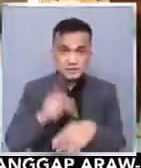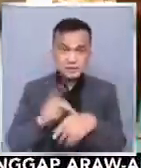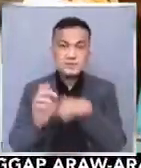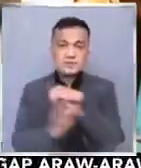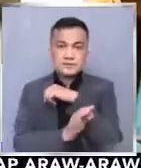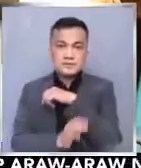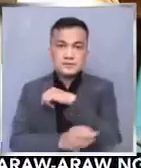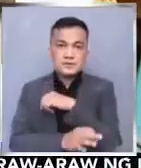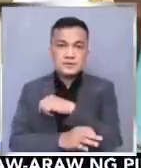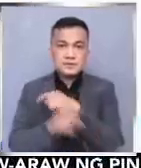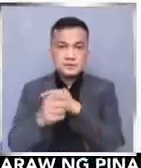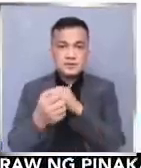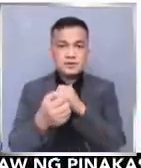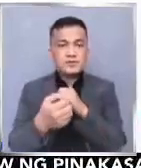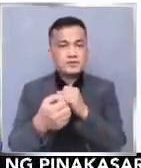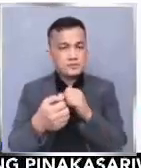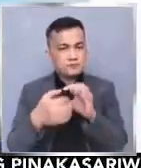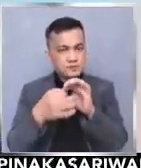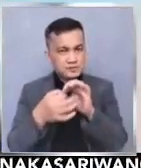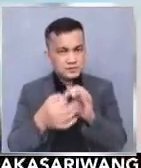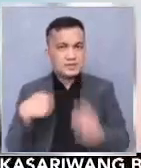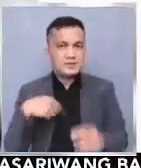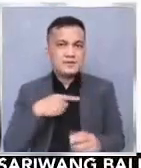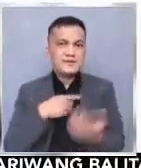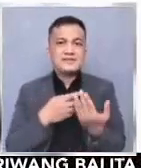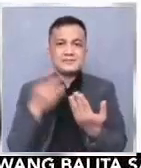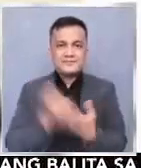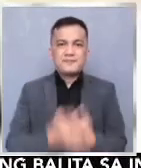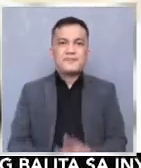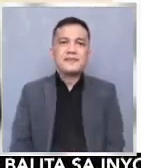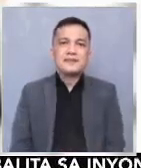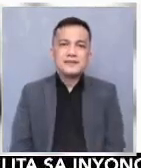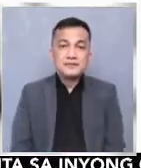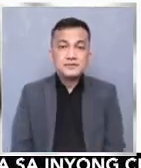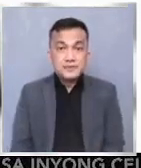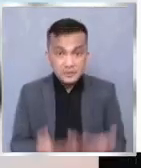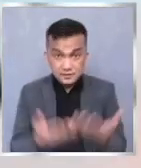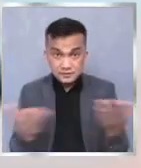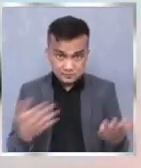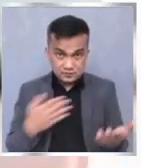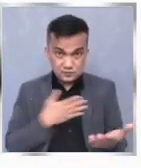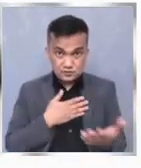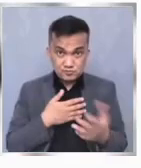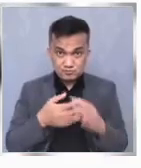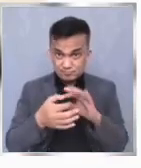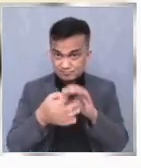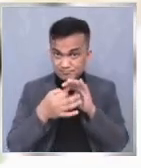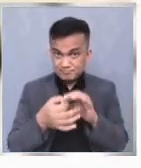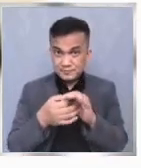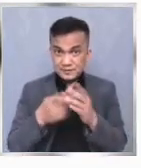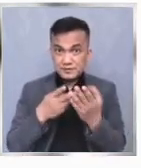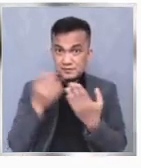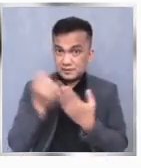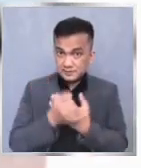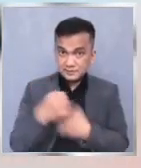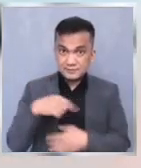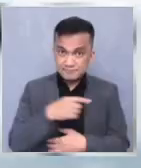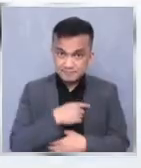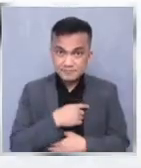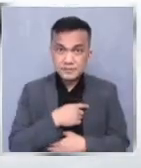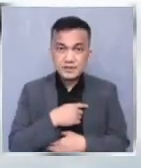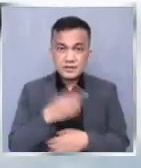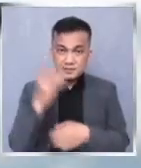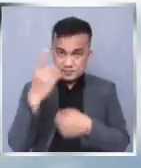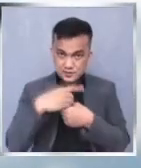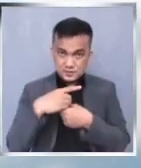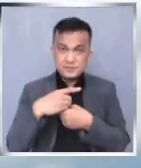pakikiisa sa aming proyekto. Sa mga nais makiisa sa aming project, magdeposito sa aming mga bank account